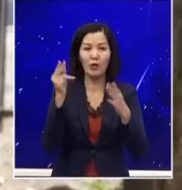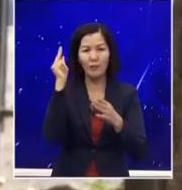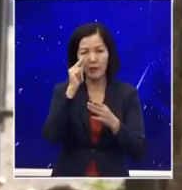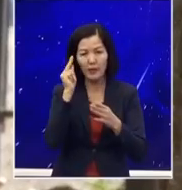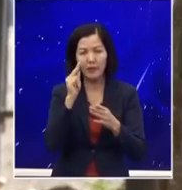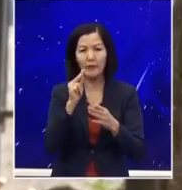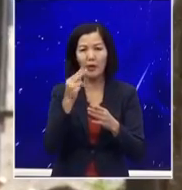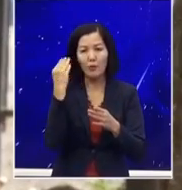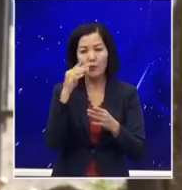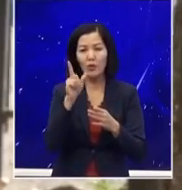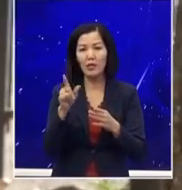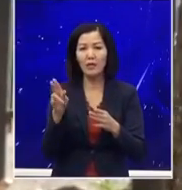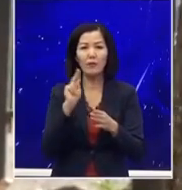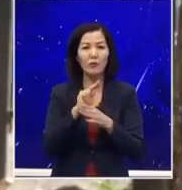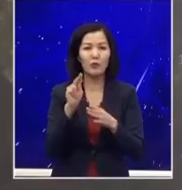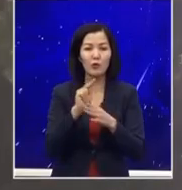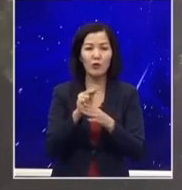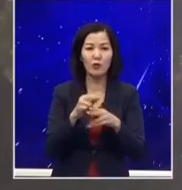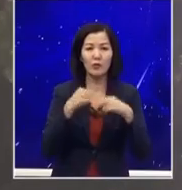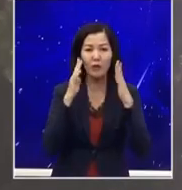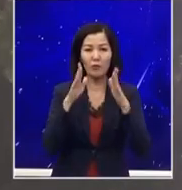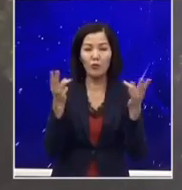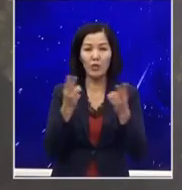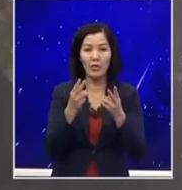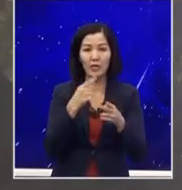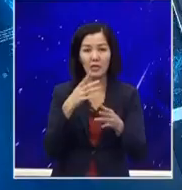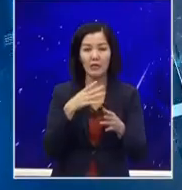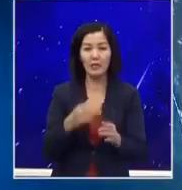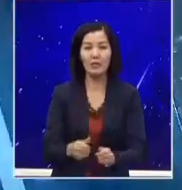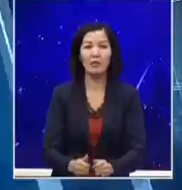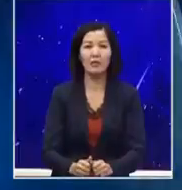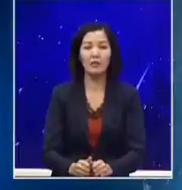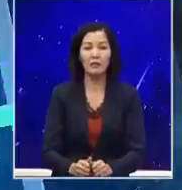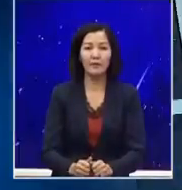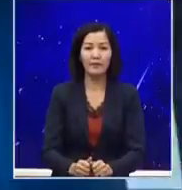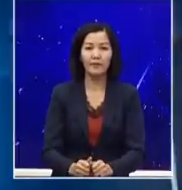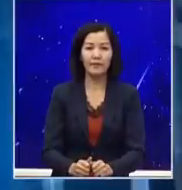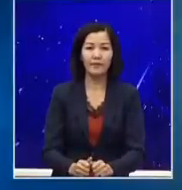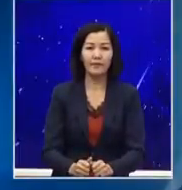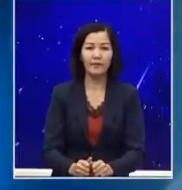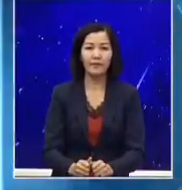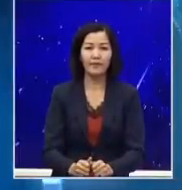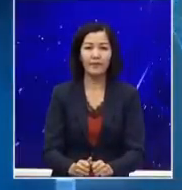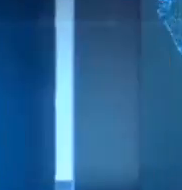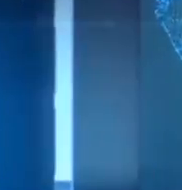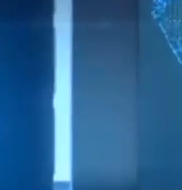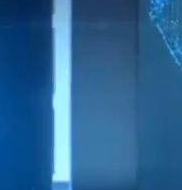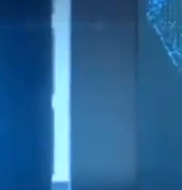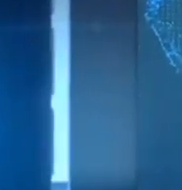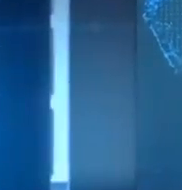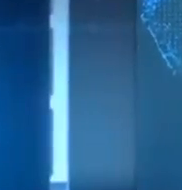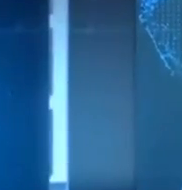бөтен жандармен әңгіме қозауда сақ болуға шақырады. Амина Құдайберген, Аделя Жаркенова, Ерболат Антелов, Жетісу